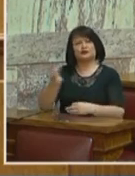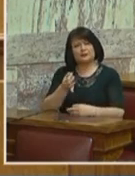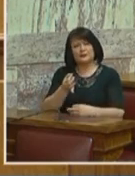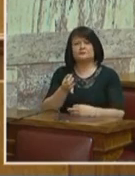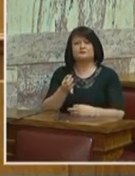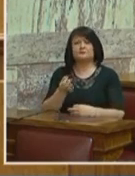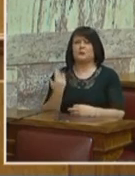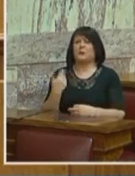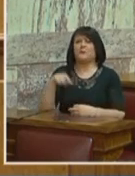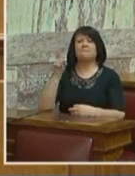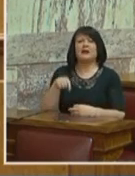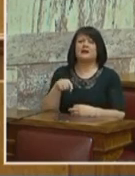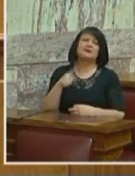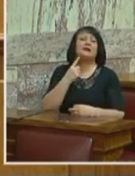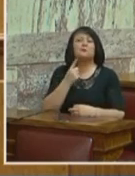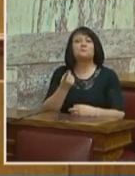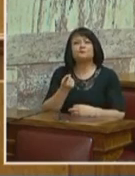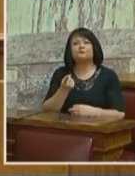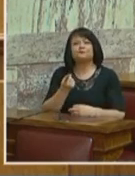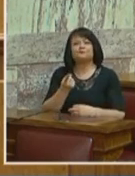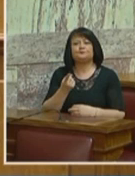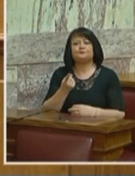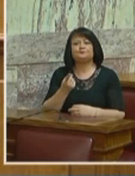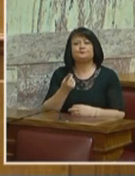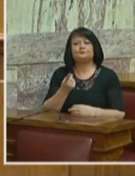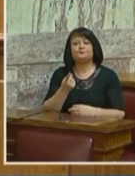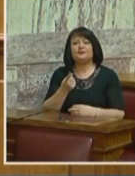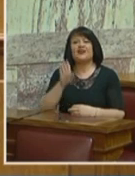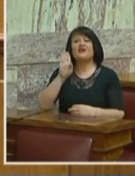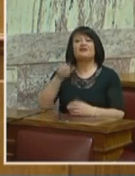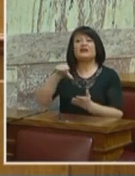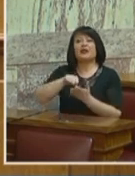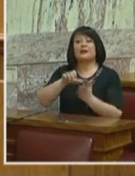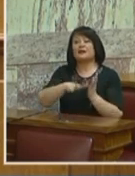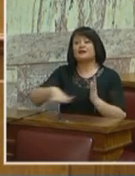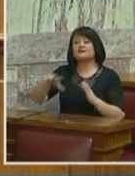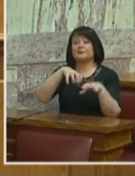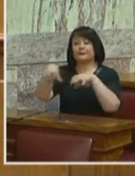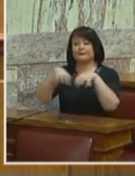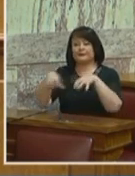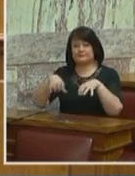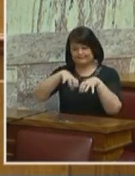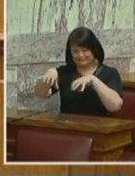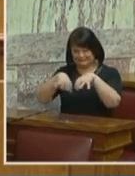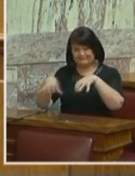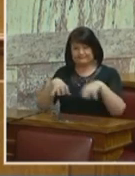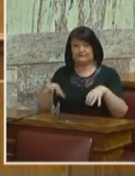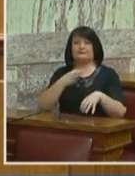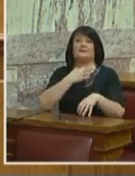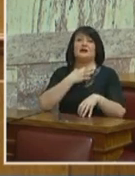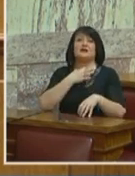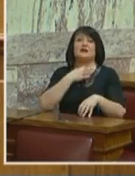πριν από λίγες μέρες ότι η κατάτμιση της Β' Αθηνών αποτελεί αναγκαία θεσμική τομή.